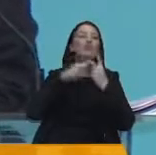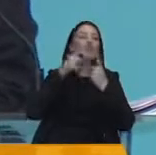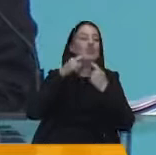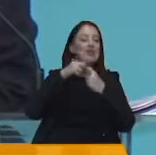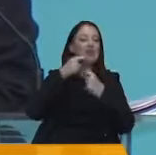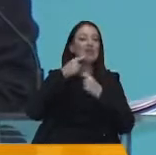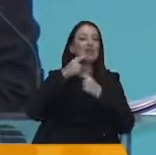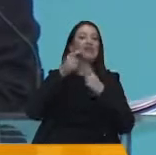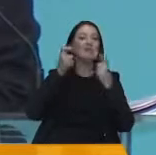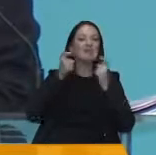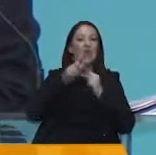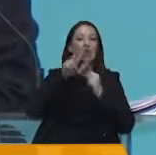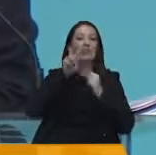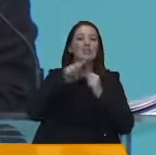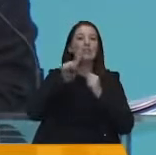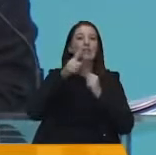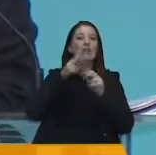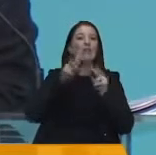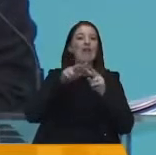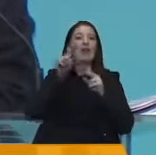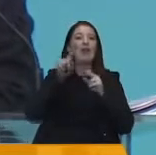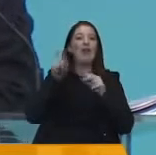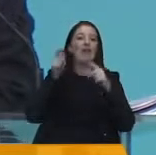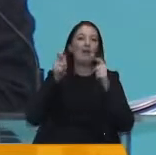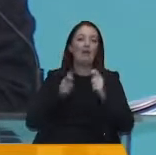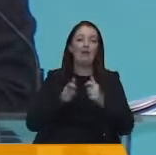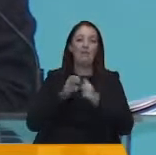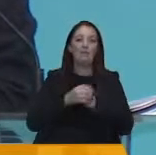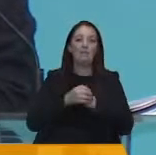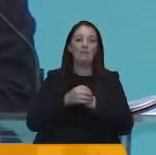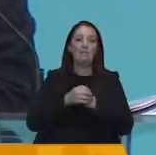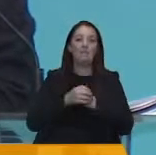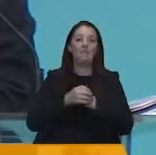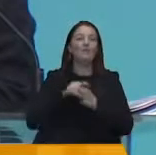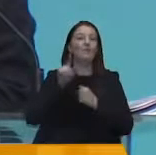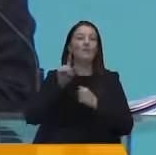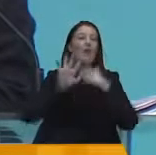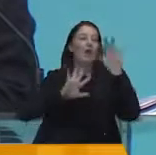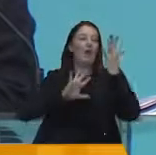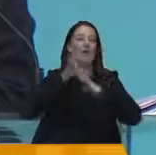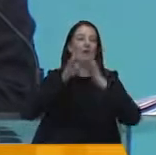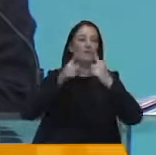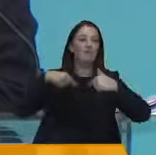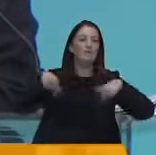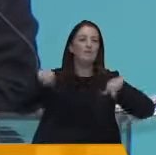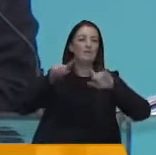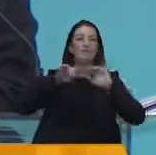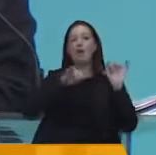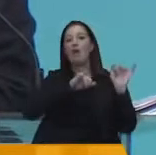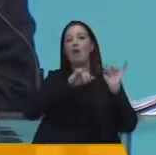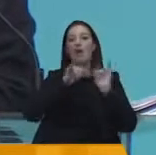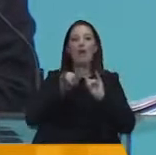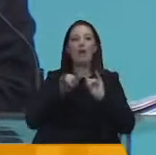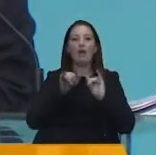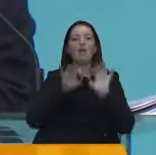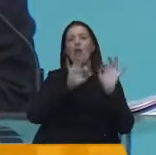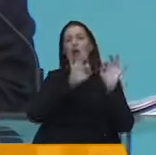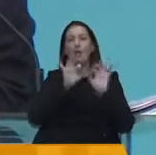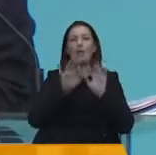38 bin metrekarelik alan. Bu çayır aynen kalacak.